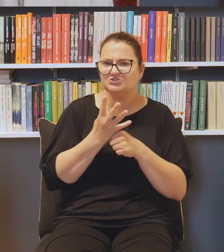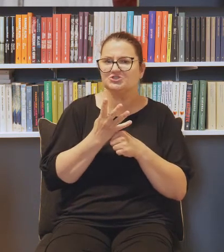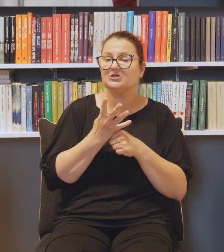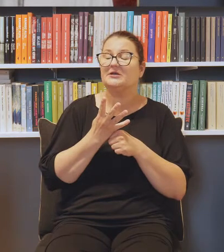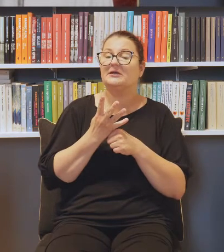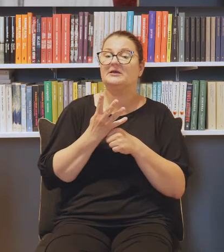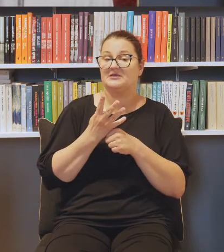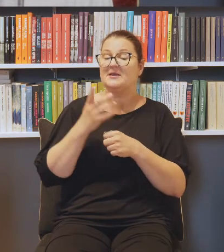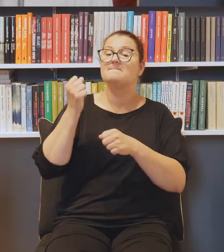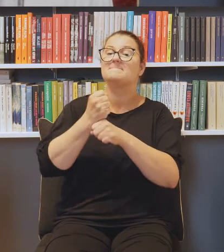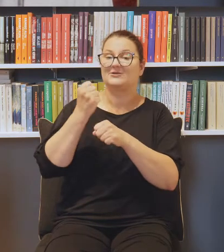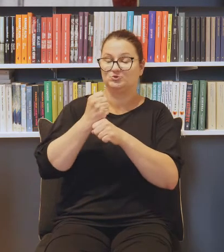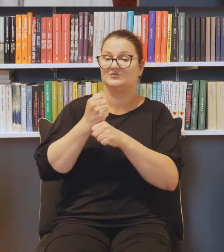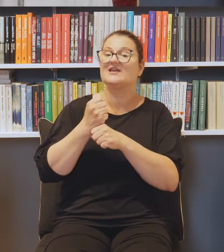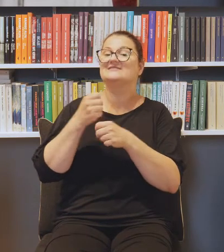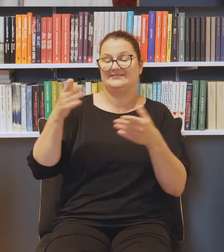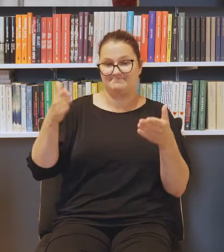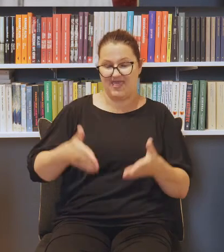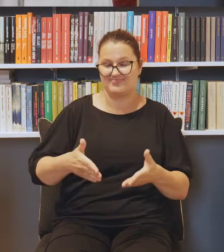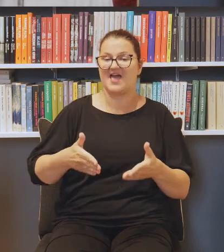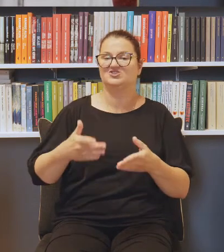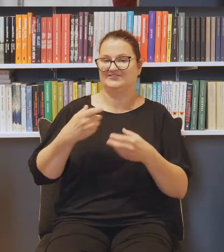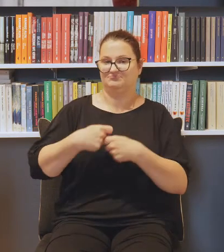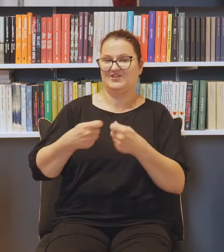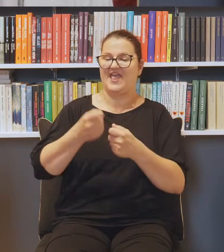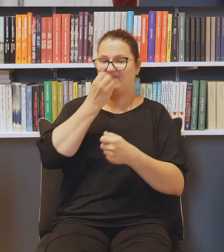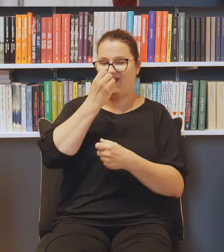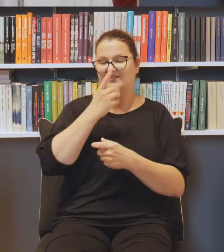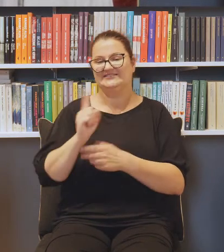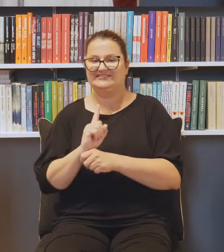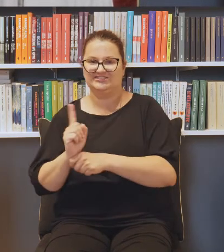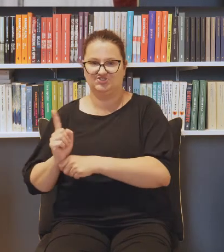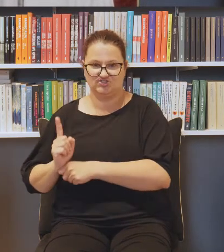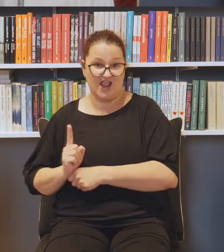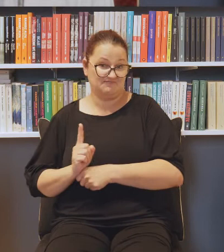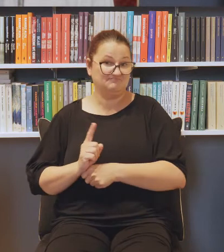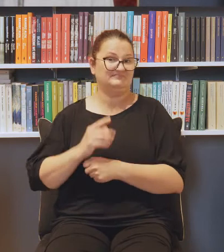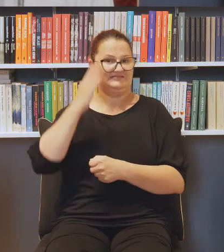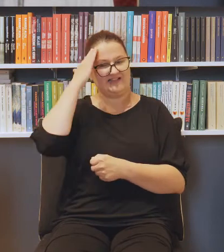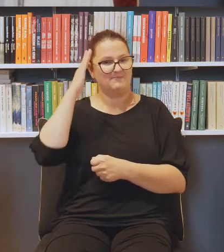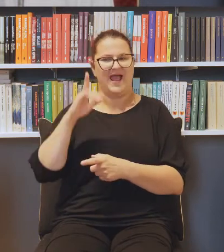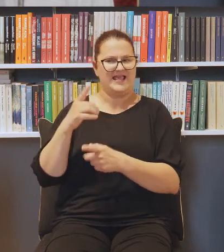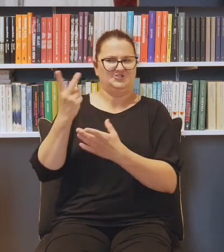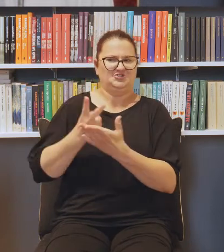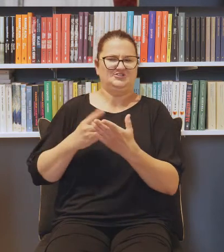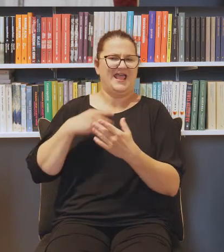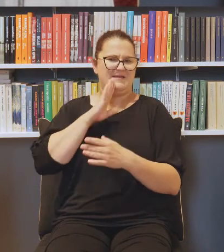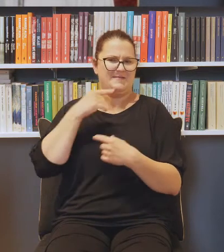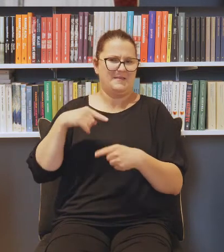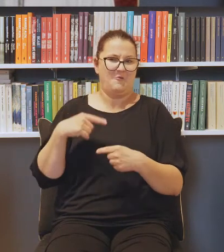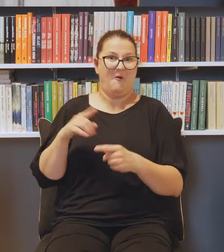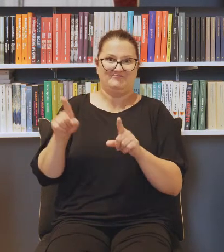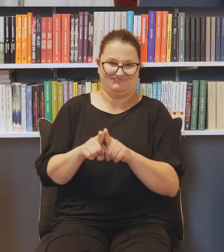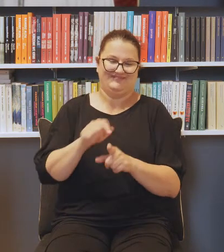i pracuje na cmentarzu i sprzedaje kwiaty na cmentarzu i zniczy. Więc, ale ona chyba nie czytała książki. Ja też mam na imię Ula i